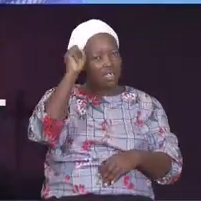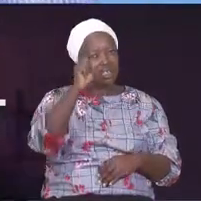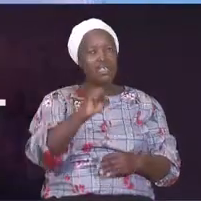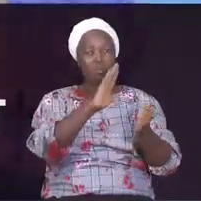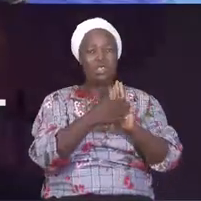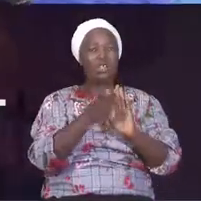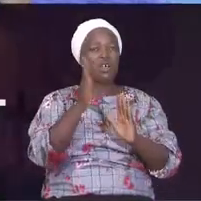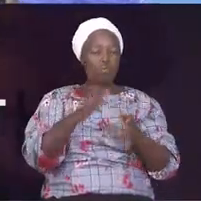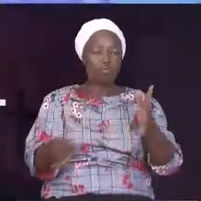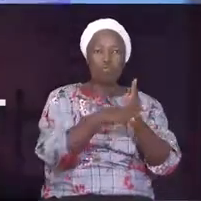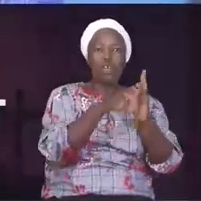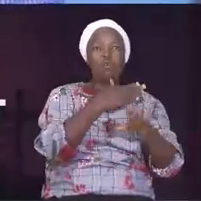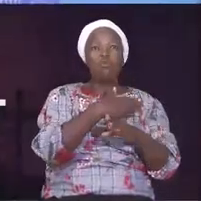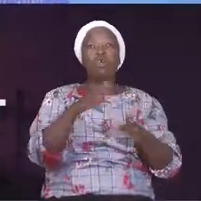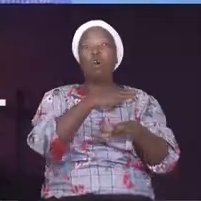vous tous les jours.